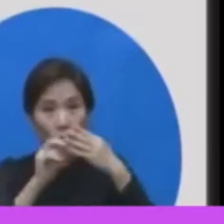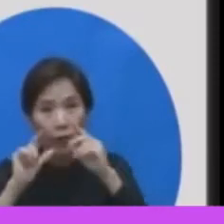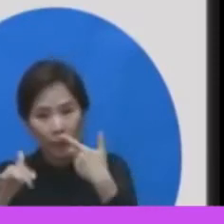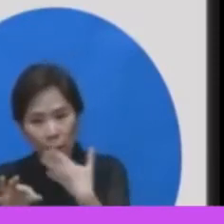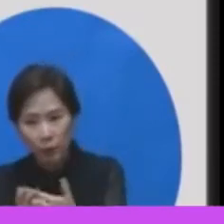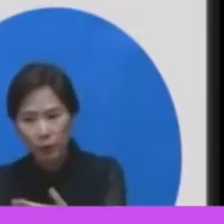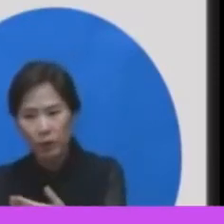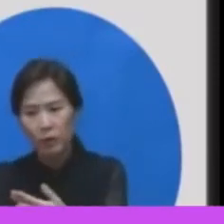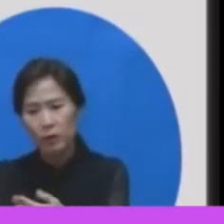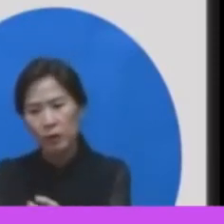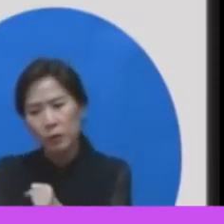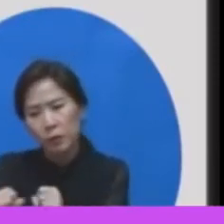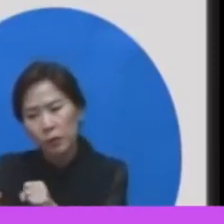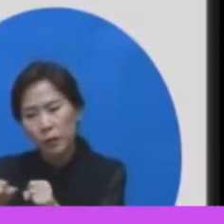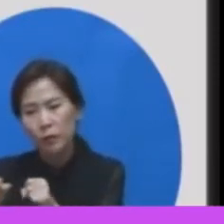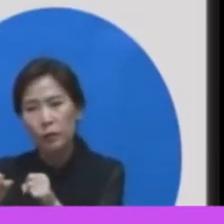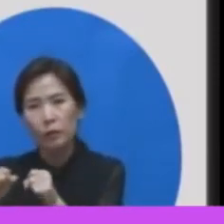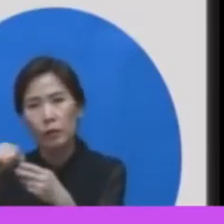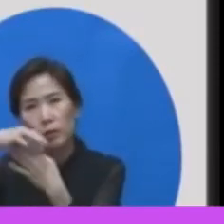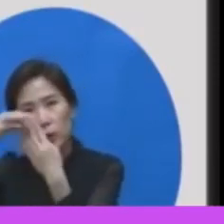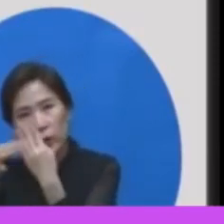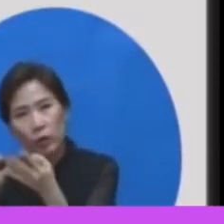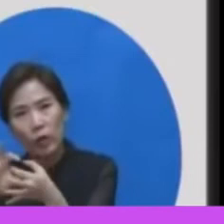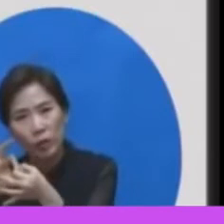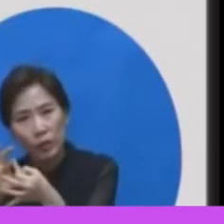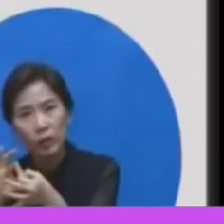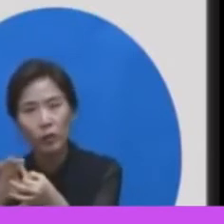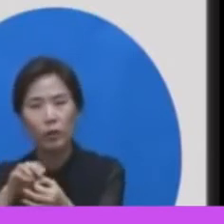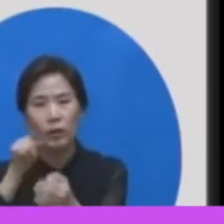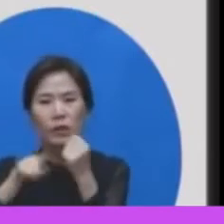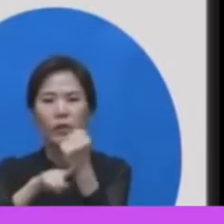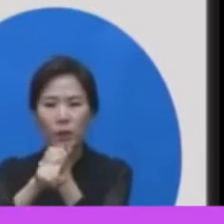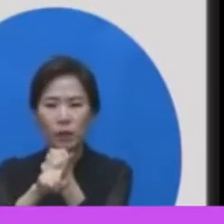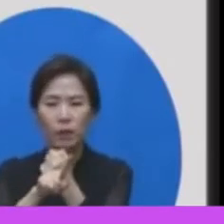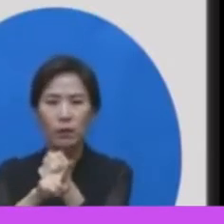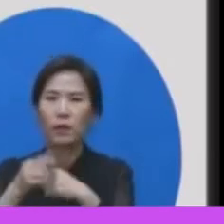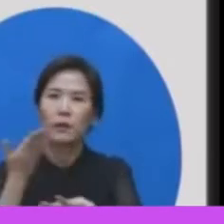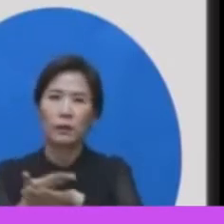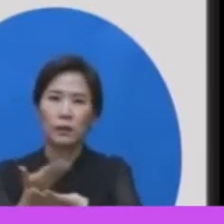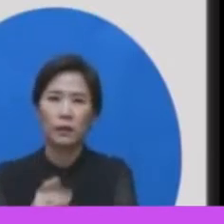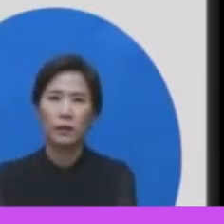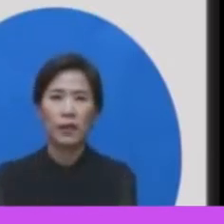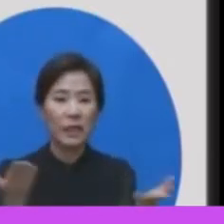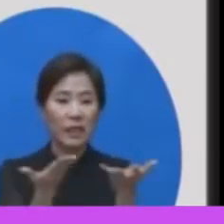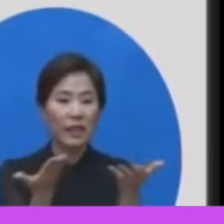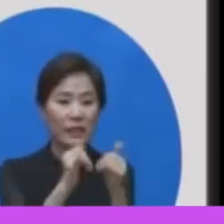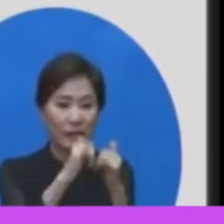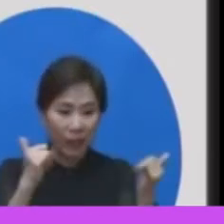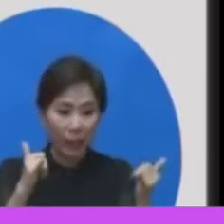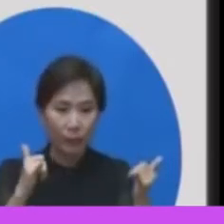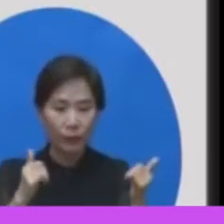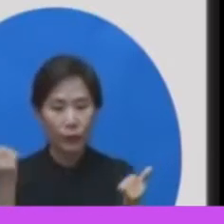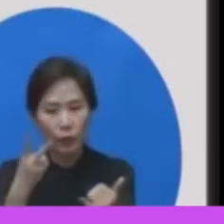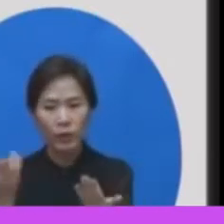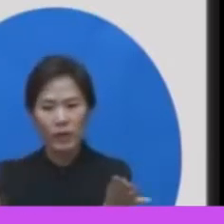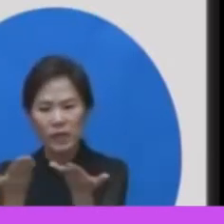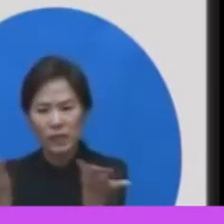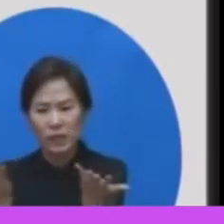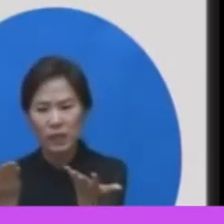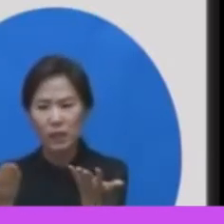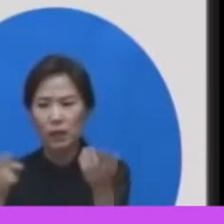주체의 자주성 부분들 얘기를 하고 있고 그다음 소극적 요건으로서는 근로자가 아닌 자에 관련해서는 노조로